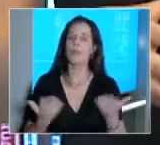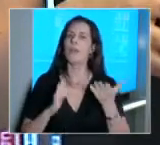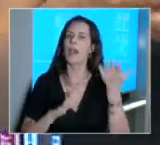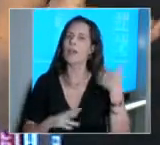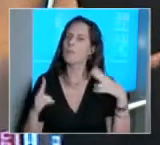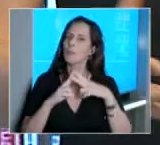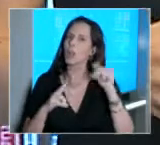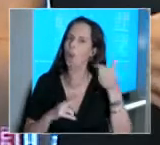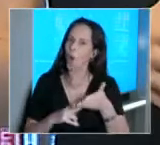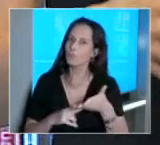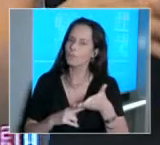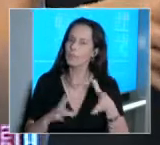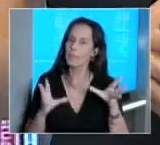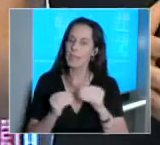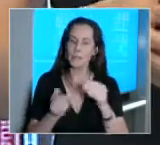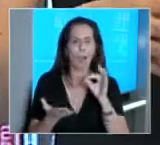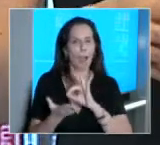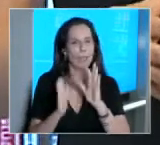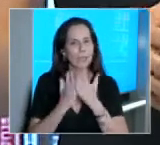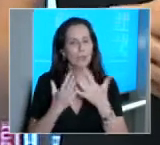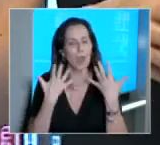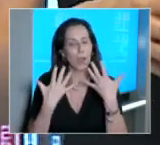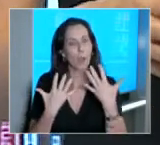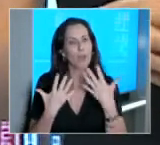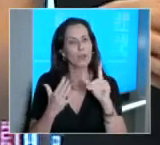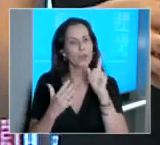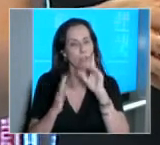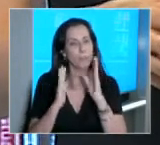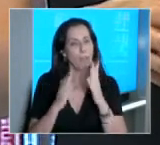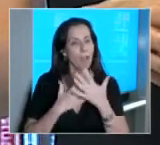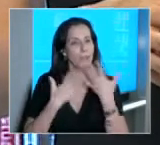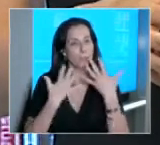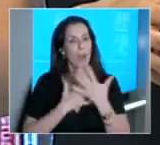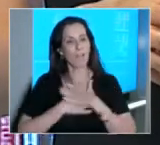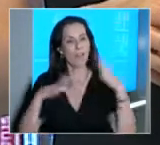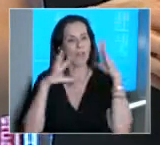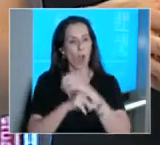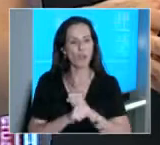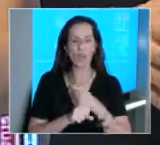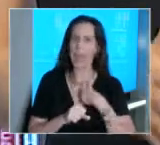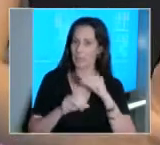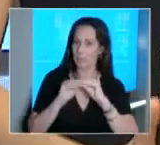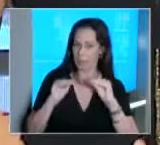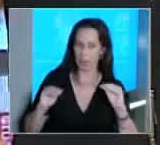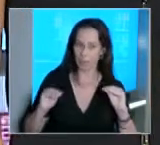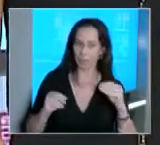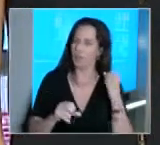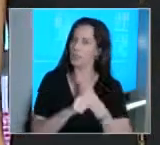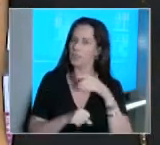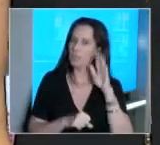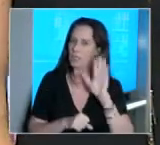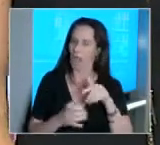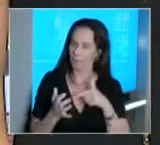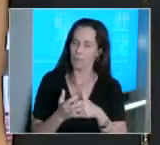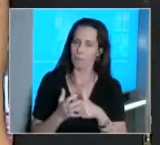היה המפגש הראשון שלך בעצם עם היצירה הזאת, סיפור על אהבה וחושך? אני ביימתי ועשיתי